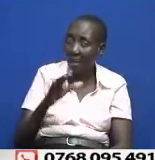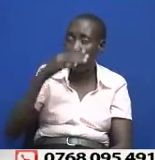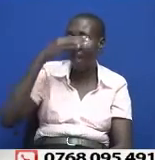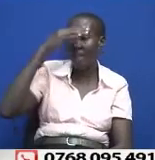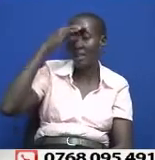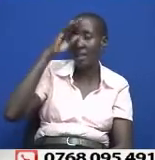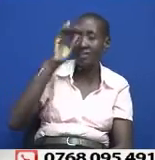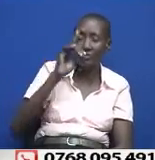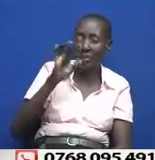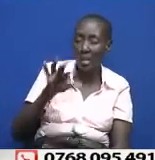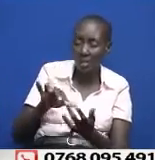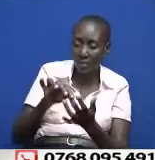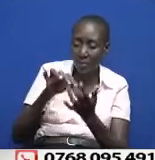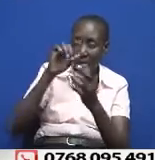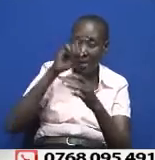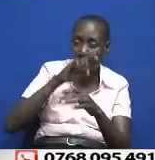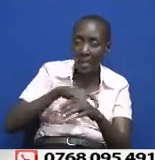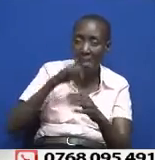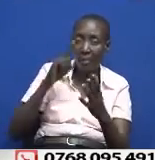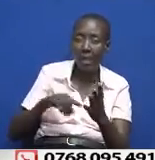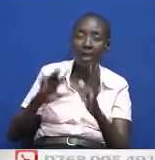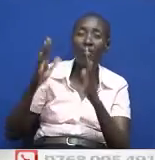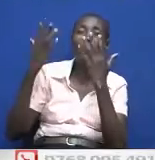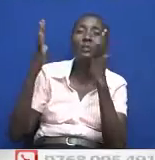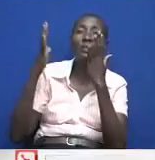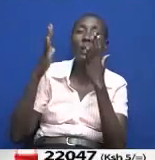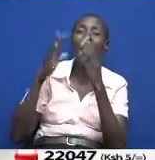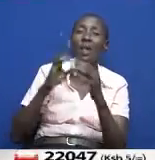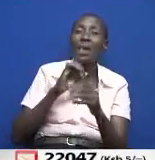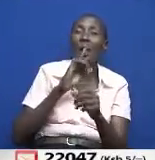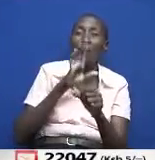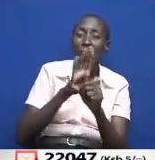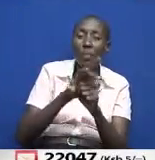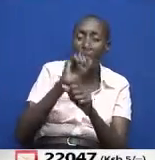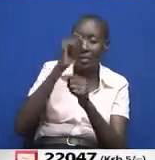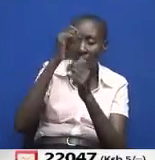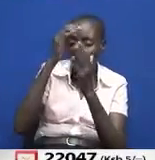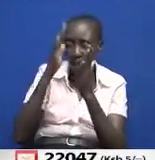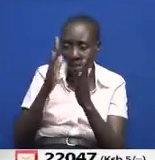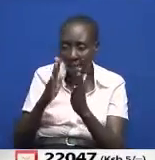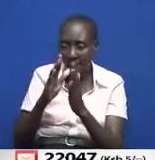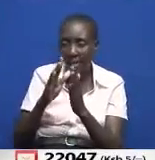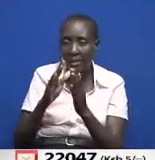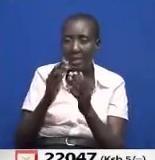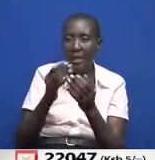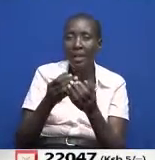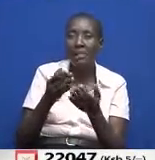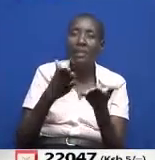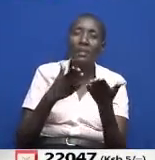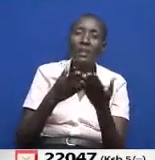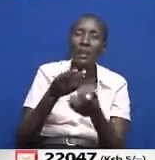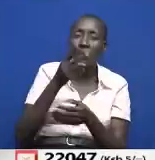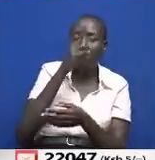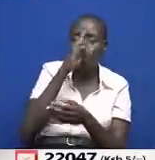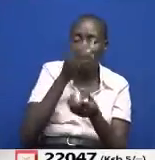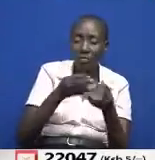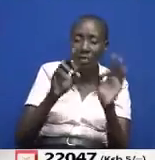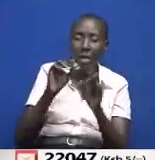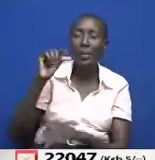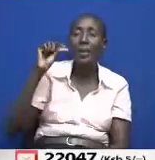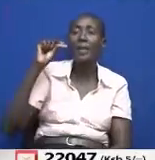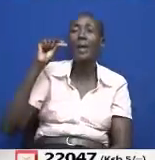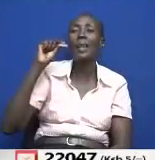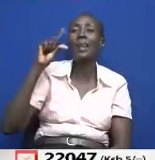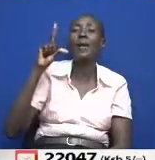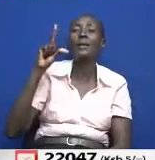haswa katika msimu wa sherehe. Aliwahakikishia Wakenya kuwa maafisa wa trafiki watakuwa macho na kuchukua